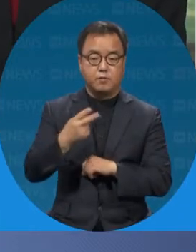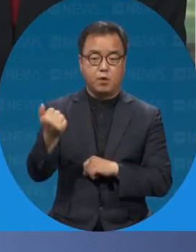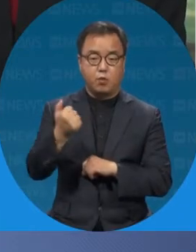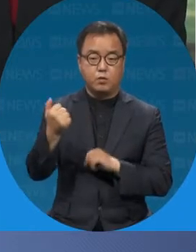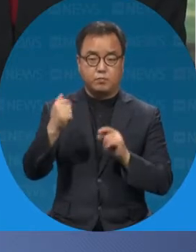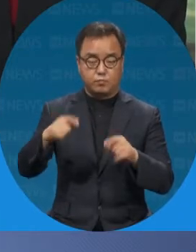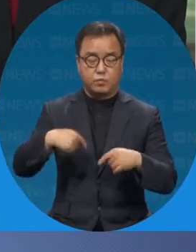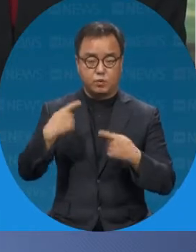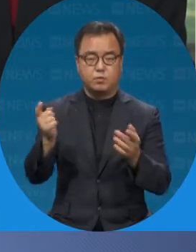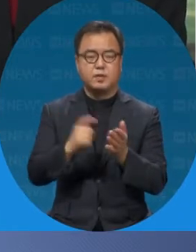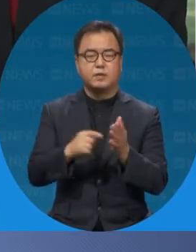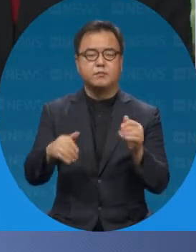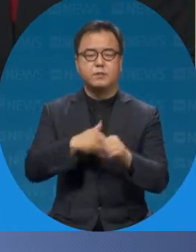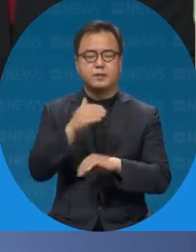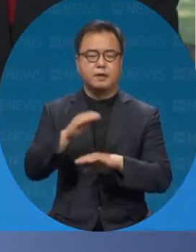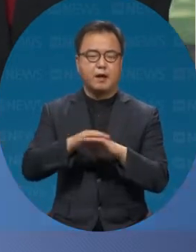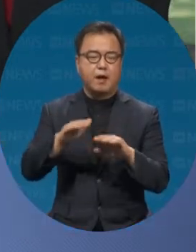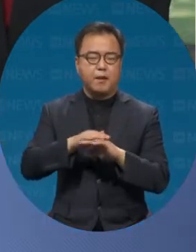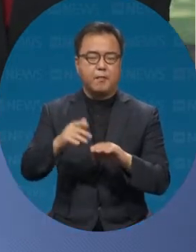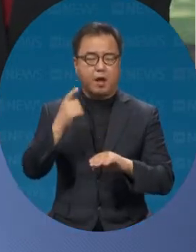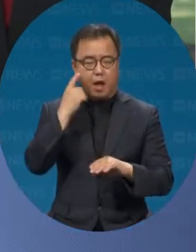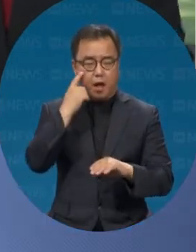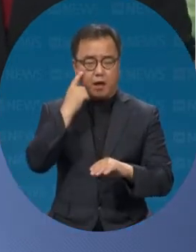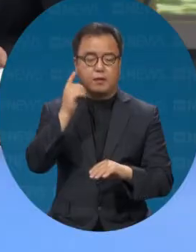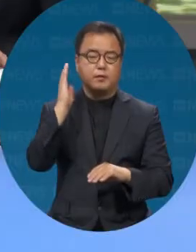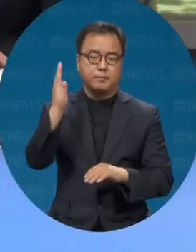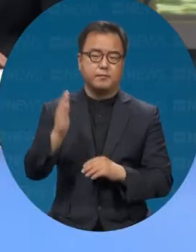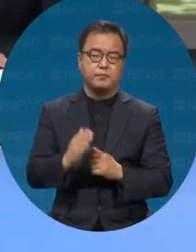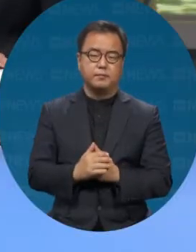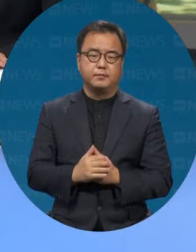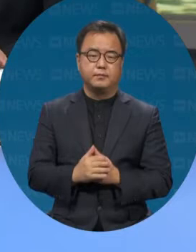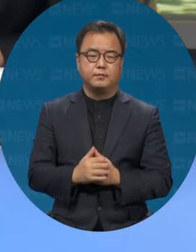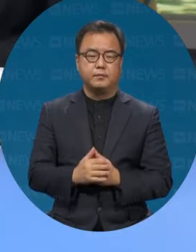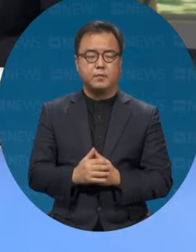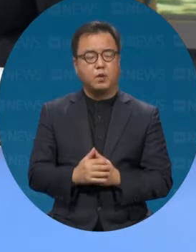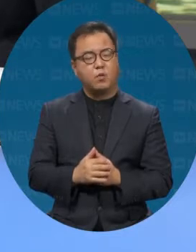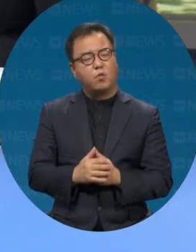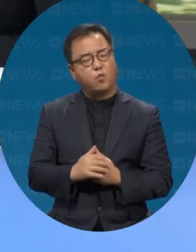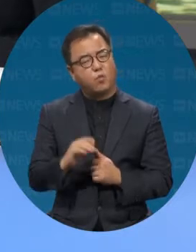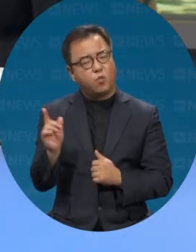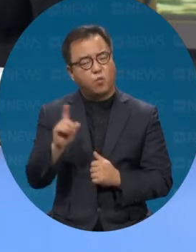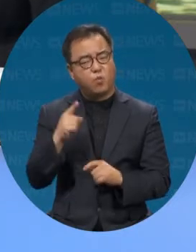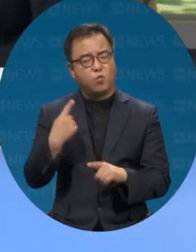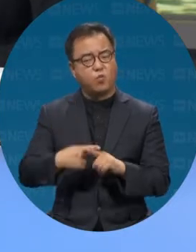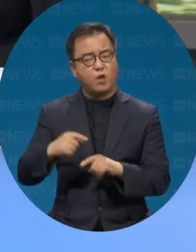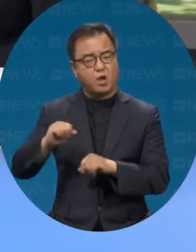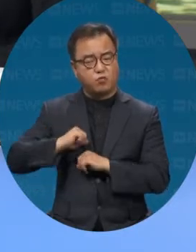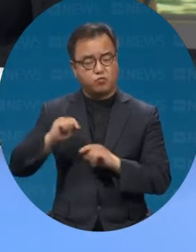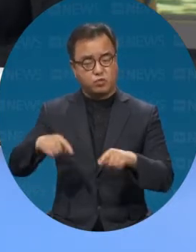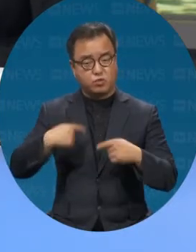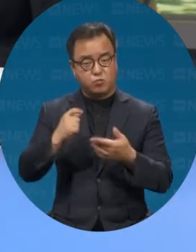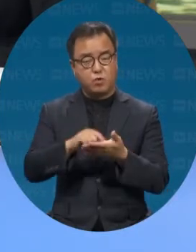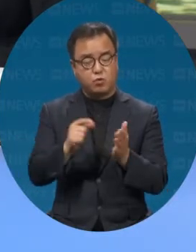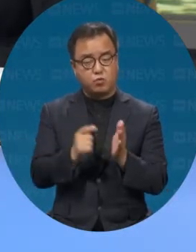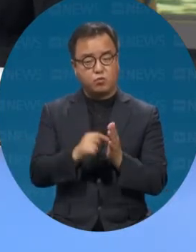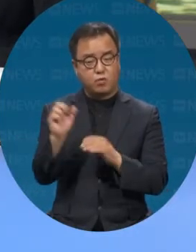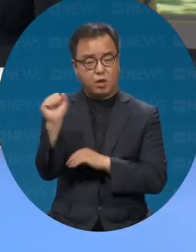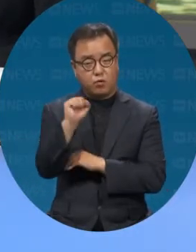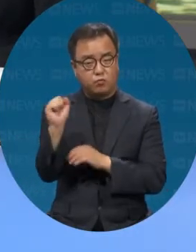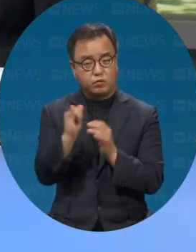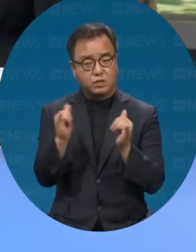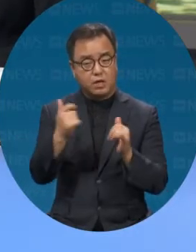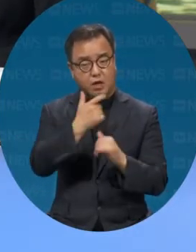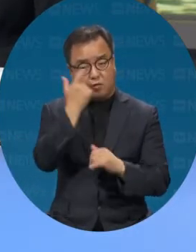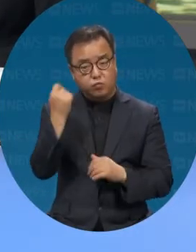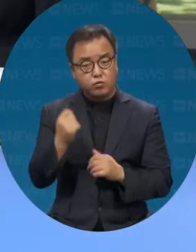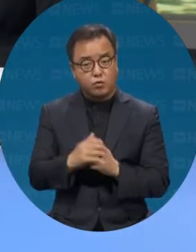투입해 긴급 사태는 막아보겠다는 입장입니다. 네, 어쩌다가 이렇게 군인이 투입될 정도로 기사가 부족한 상황이 된 겁니까?